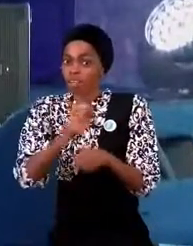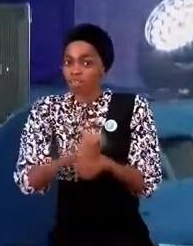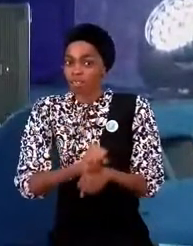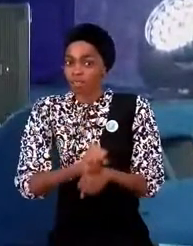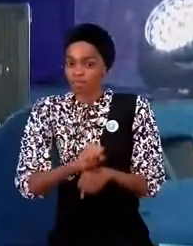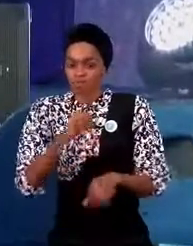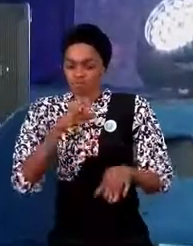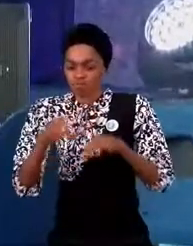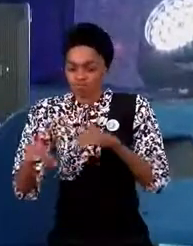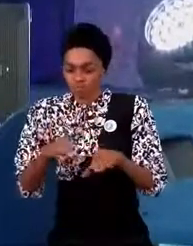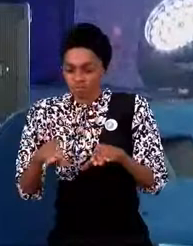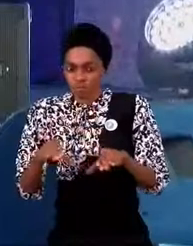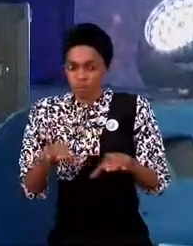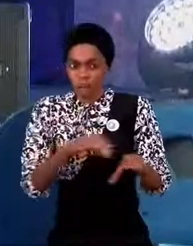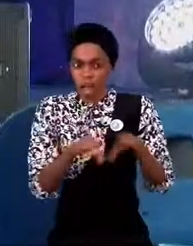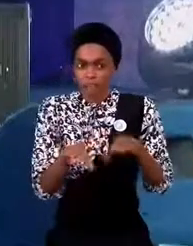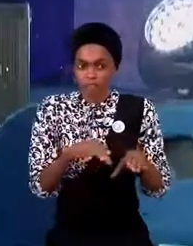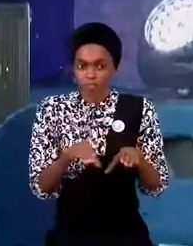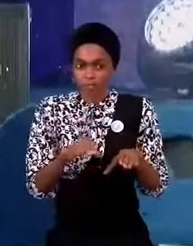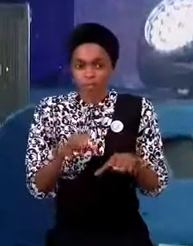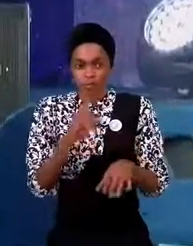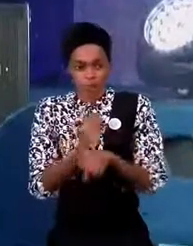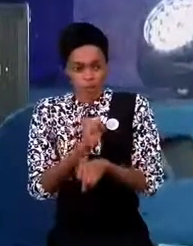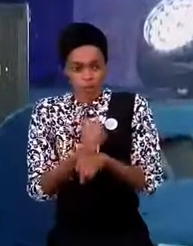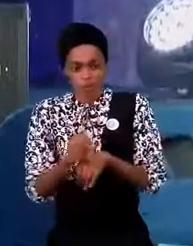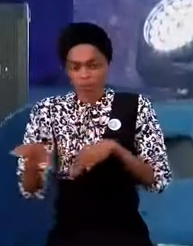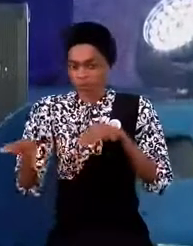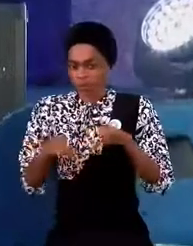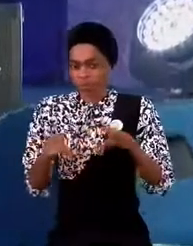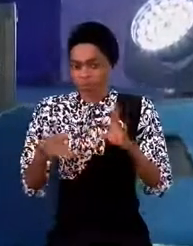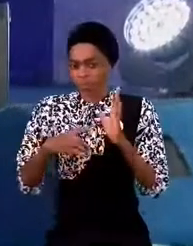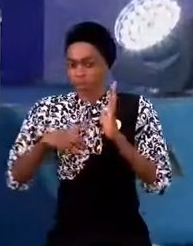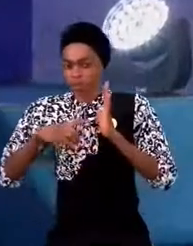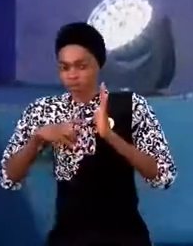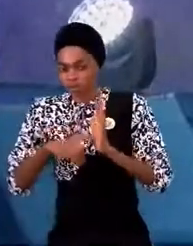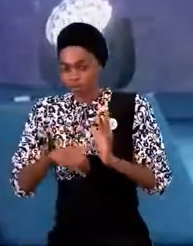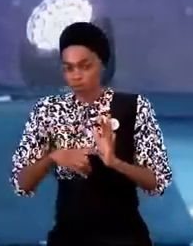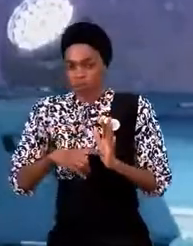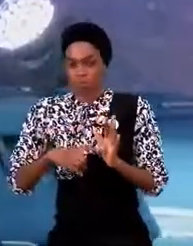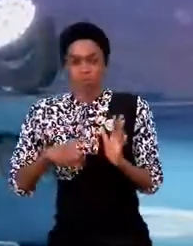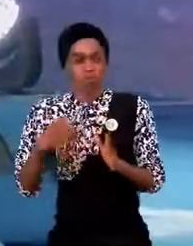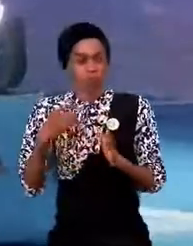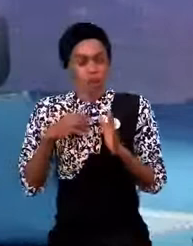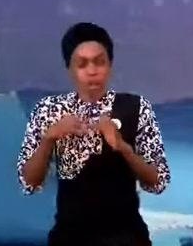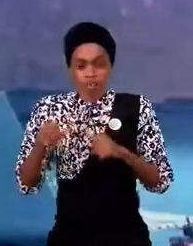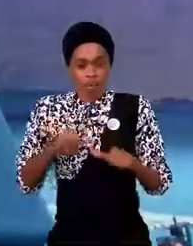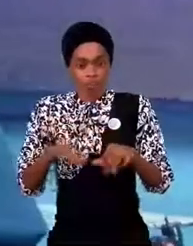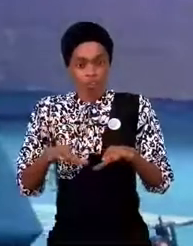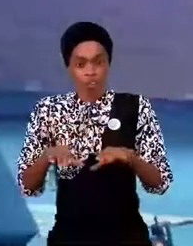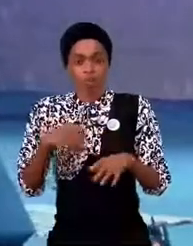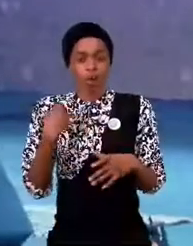manifestation, démonstration, opération de la puissance de Dieu, puissant. Tout miracle